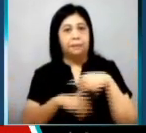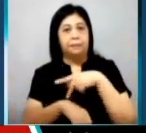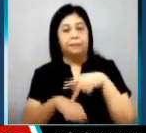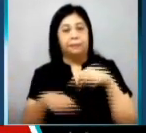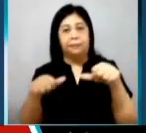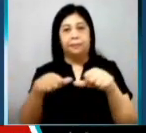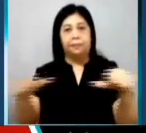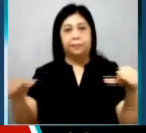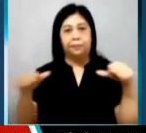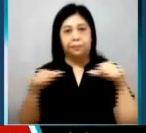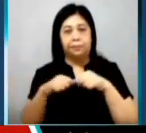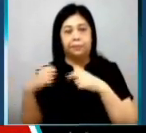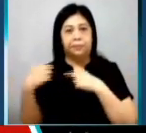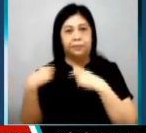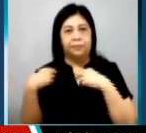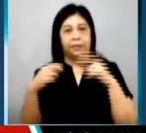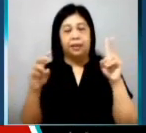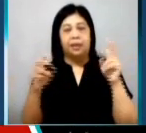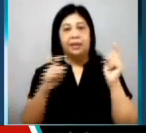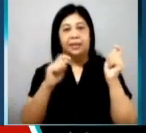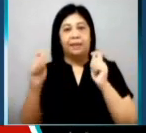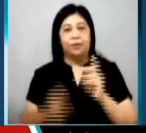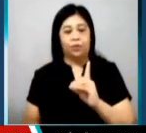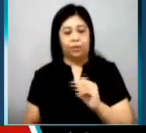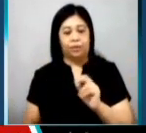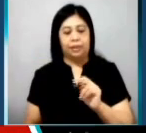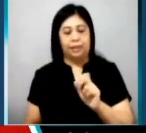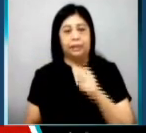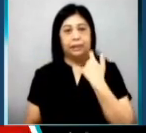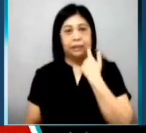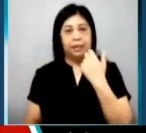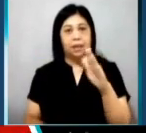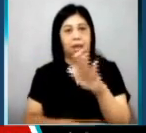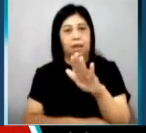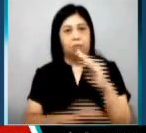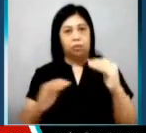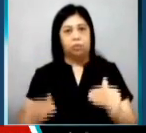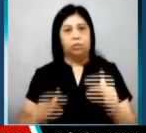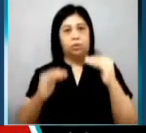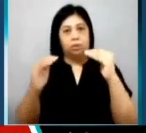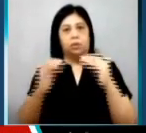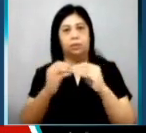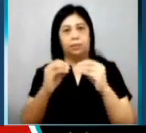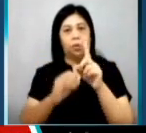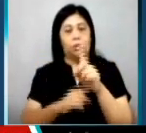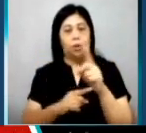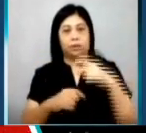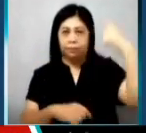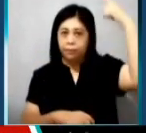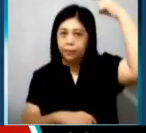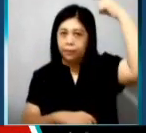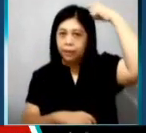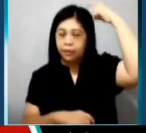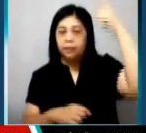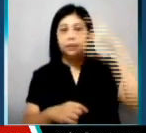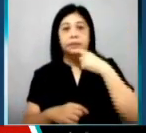ang bagyong Dante kaninang hapon. Itinaas ang signal number 1 sa Batanes. Ayon sa PAGASA,